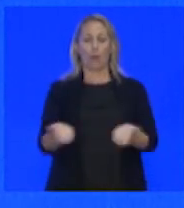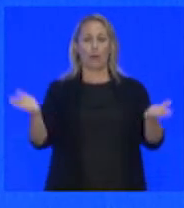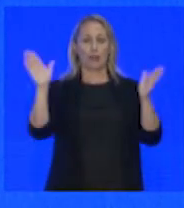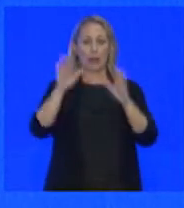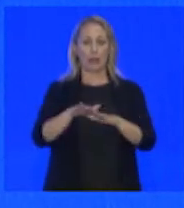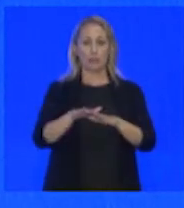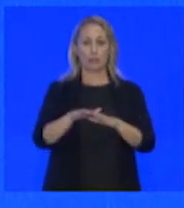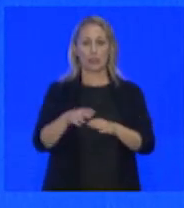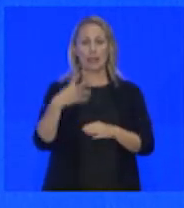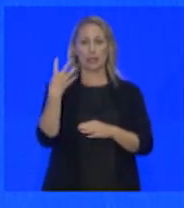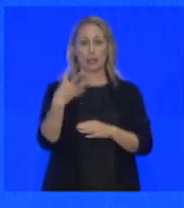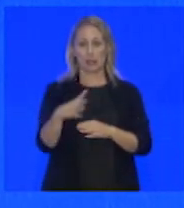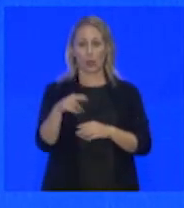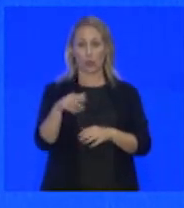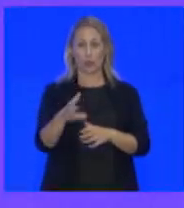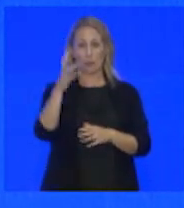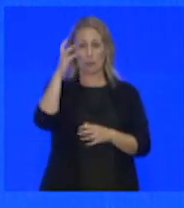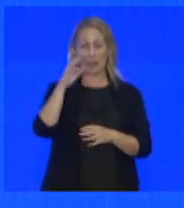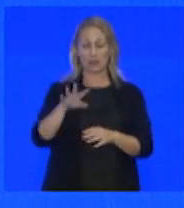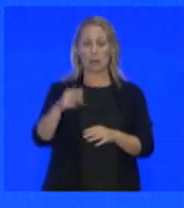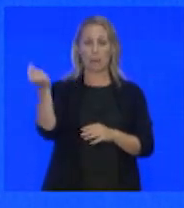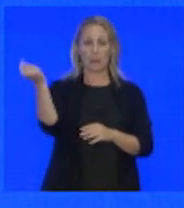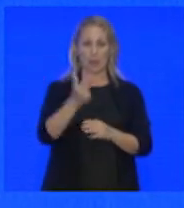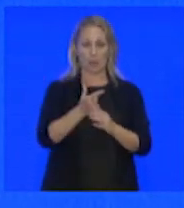Κυκλοφορούσαν, όταν ήρθαμε στα πράγματα, λιγότερα από τα μισά.